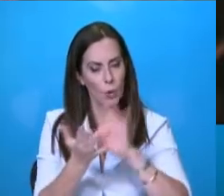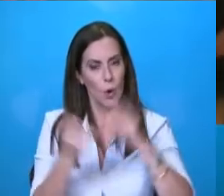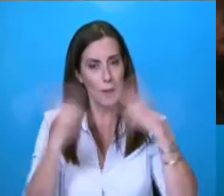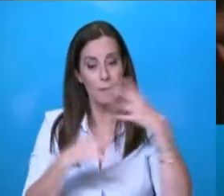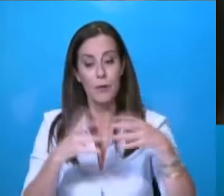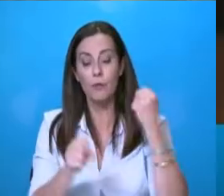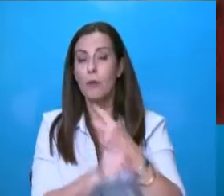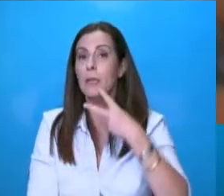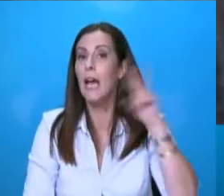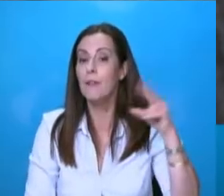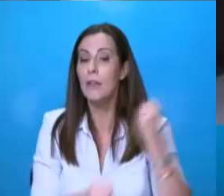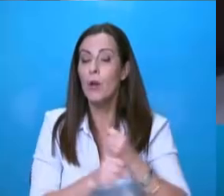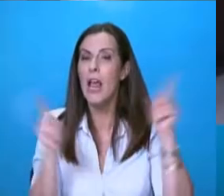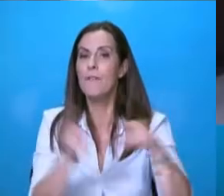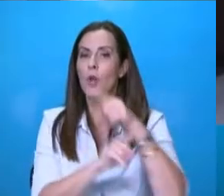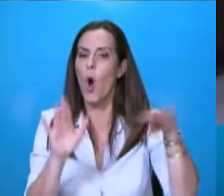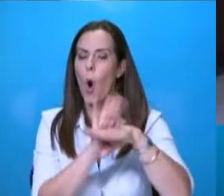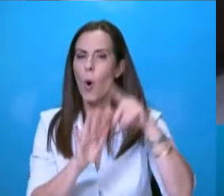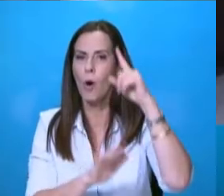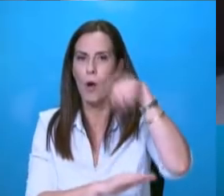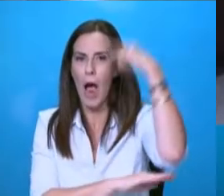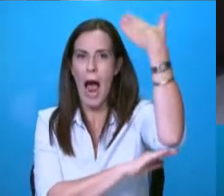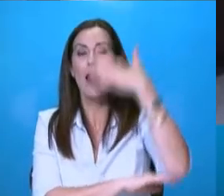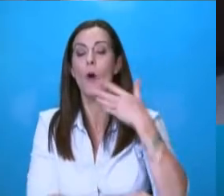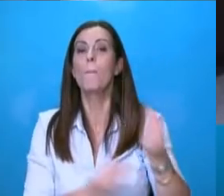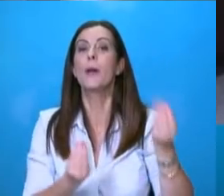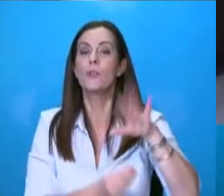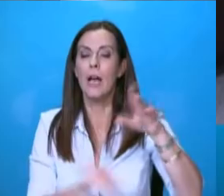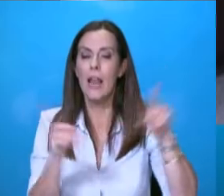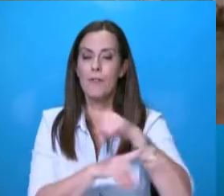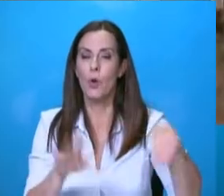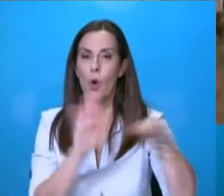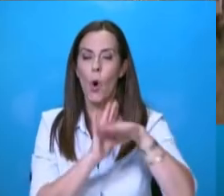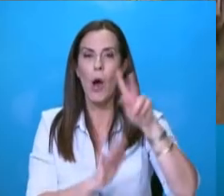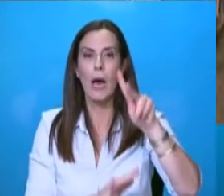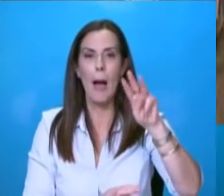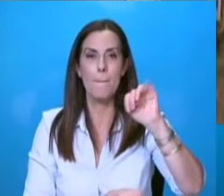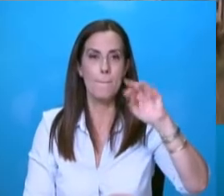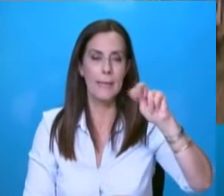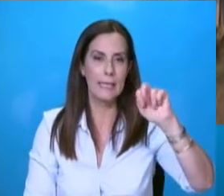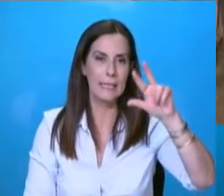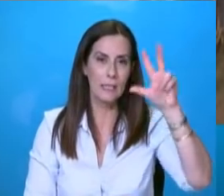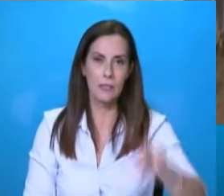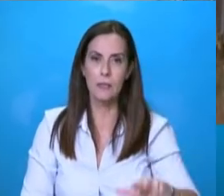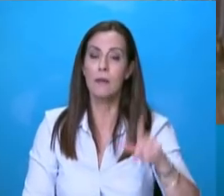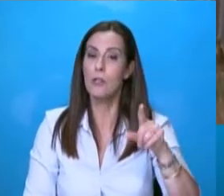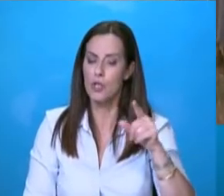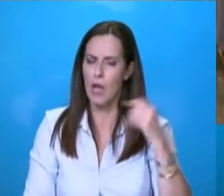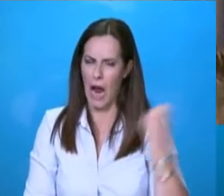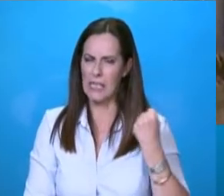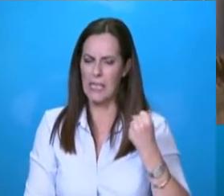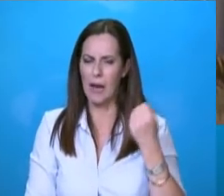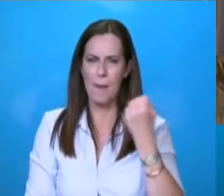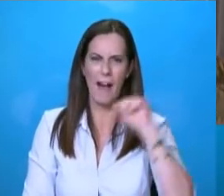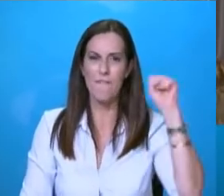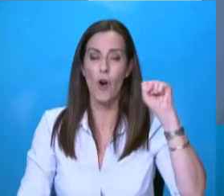העבודה מתחייבת לפעול לביטול חוק הלאום, ונוסף על כך לביטול חוק קמיניץ, החוק שמחמיר עם עבירות בנייה במגזר